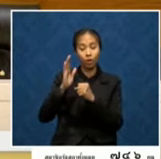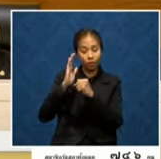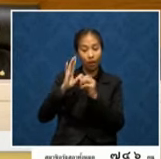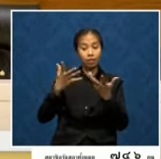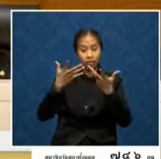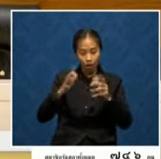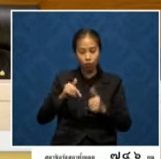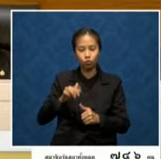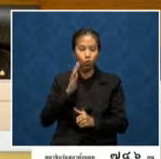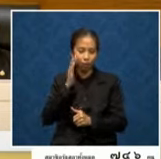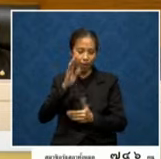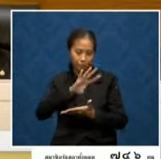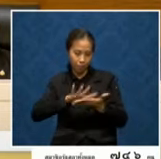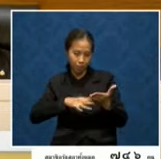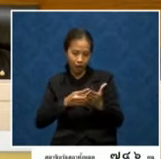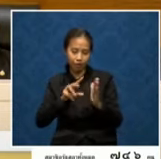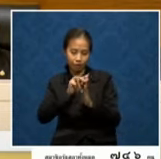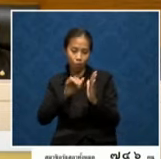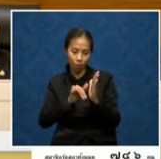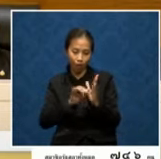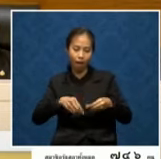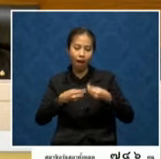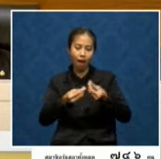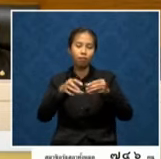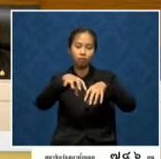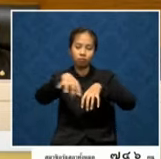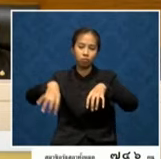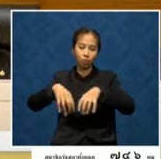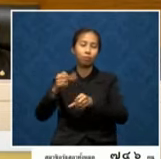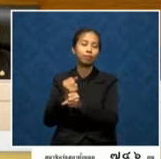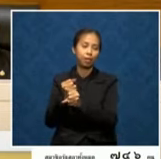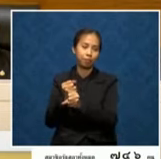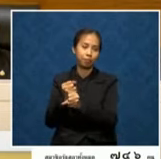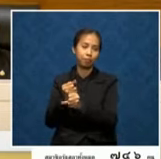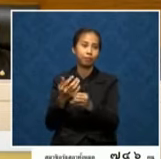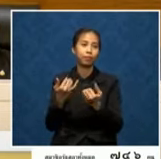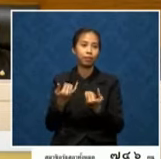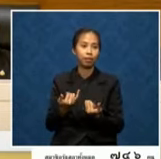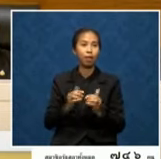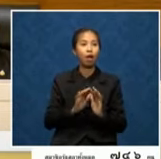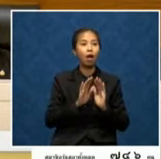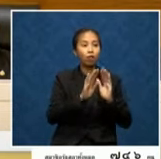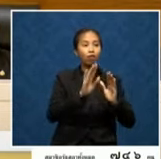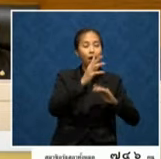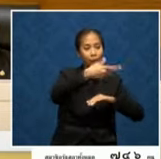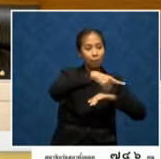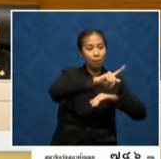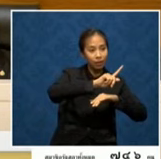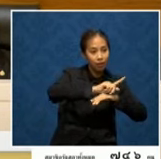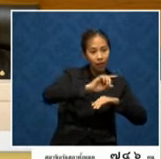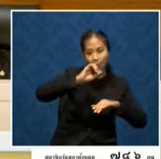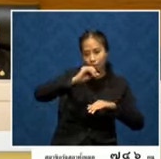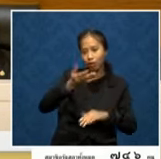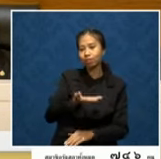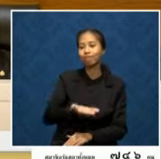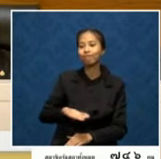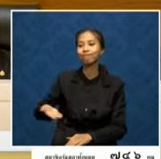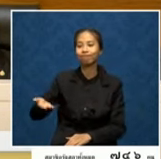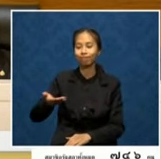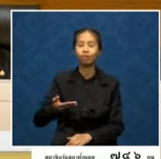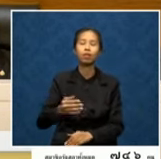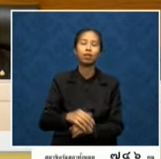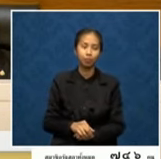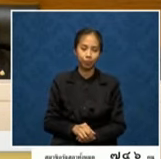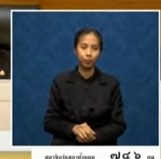แล้วดังนั้นอยากจะกราบเรียนฝากผ่านท่านประธานรัฐสภาไปถึงเพื่อนสมาชิกทุกท่